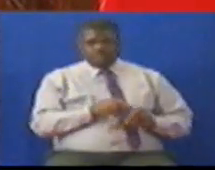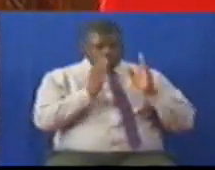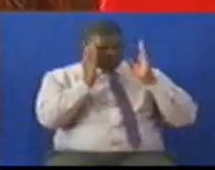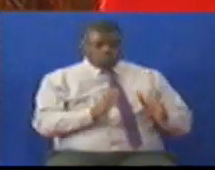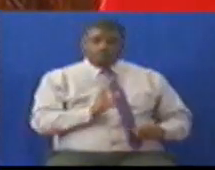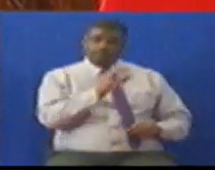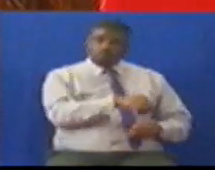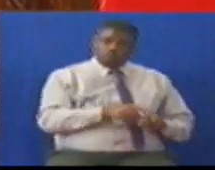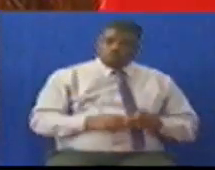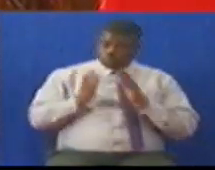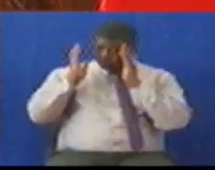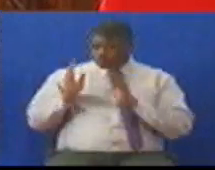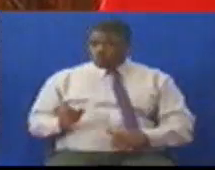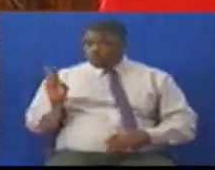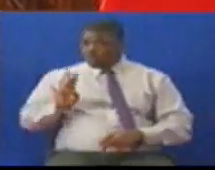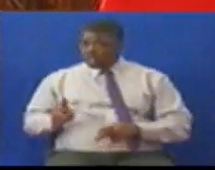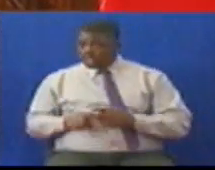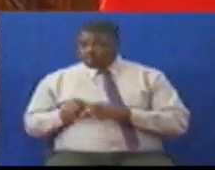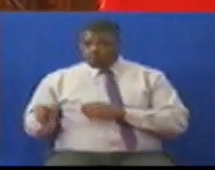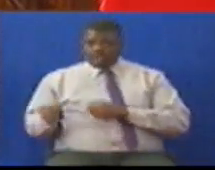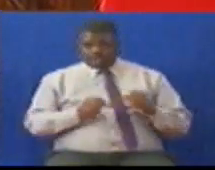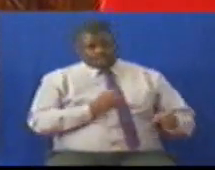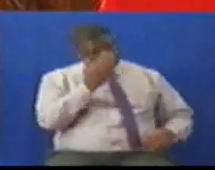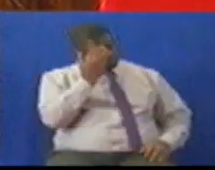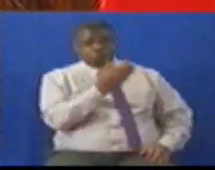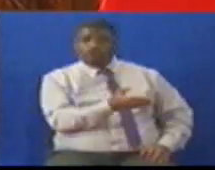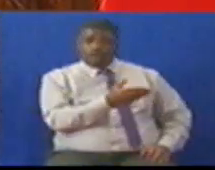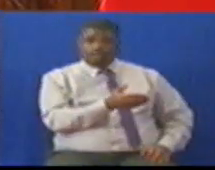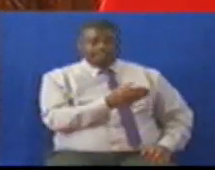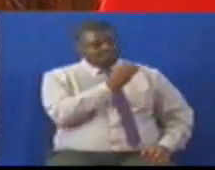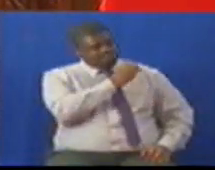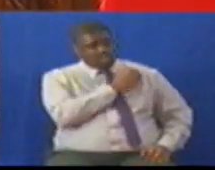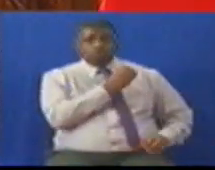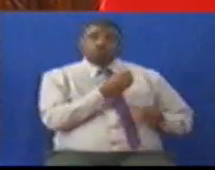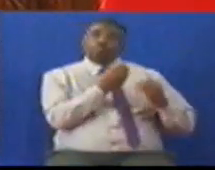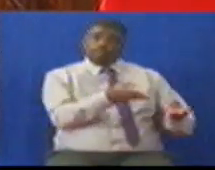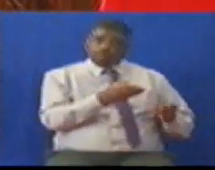mikoa, wakuu wa wilaya na watendaji watambue dhamana waliopewa na Watanzania